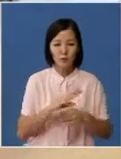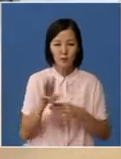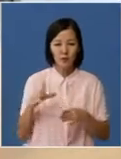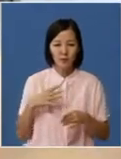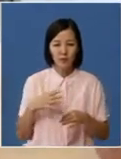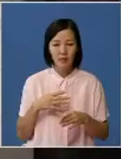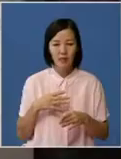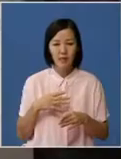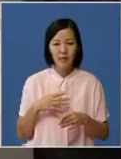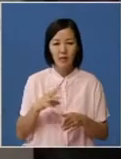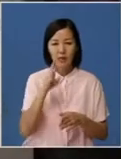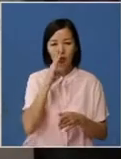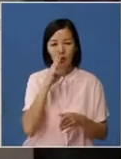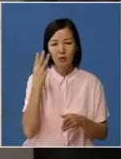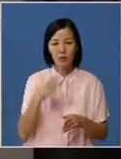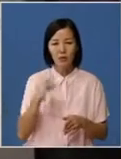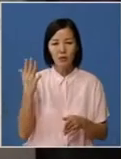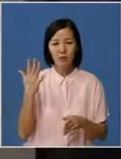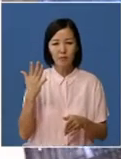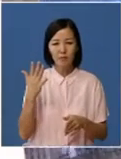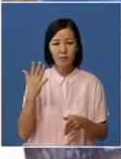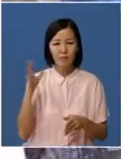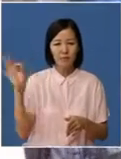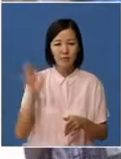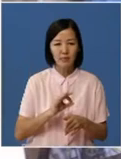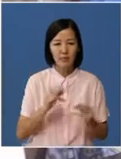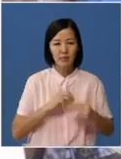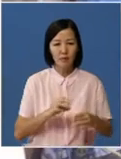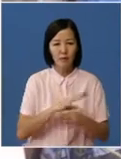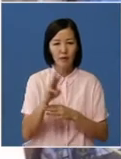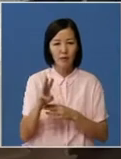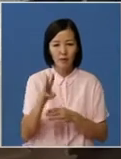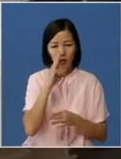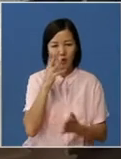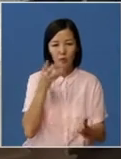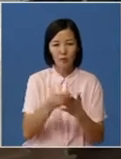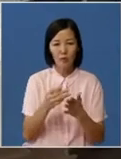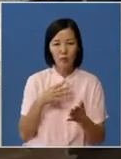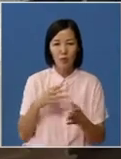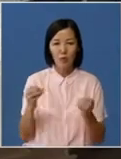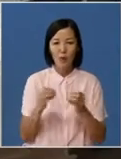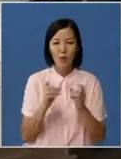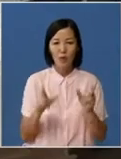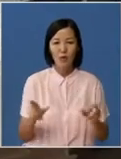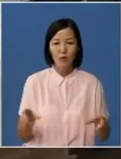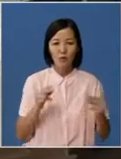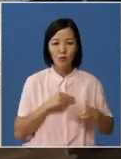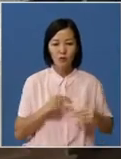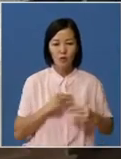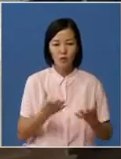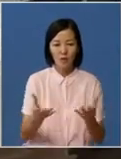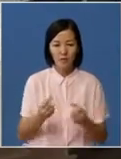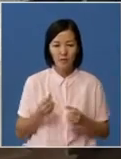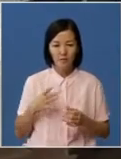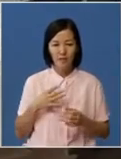қамтылған. Олардың жалақыларының 35% еңбекпен қамту орталығы төлеуде. 10 адамды алдым, жұмыспен